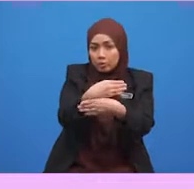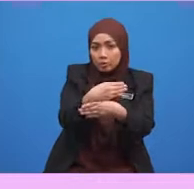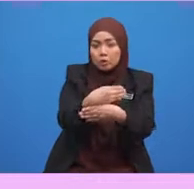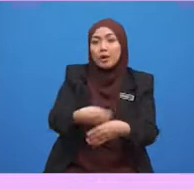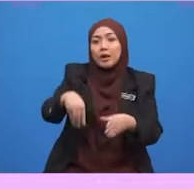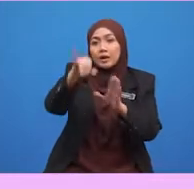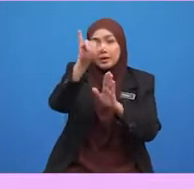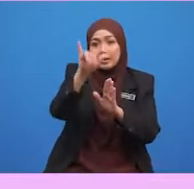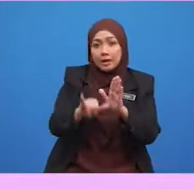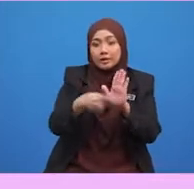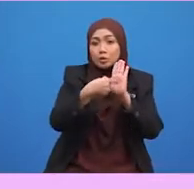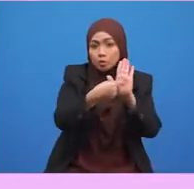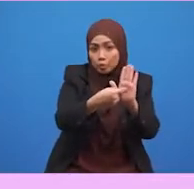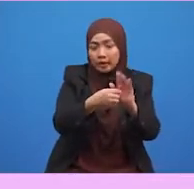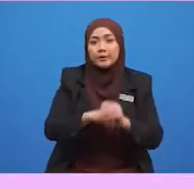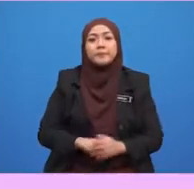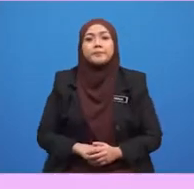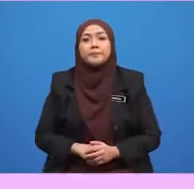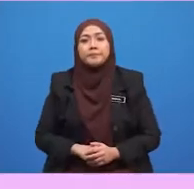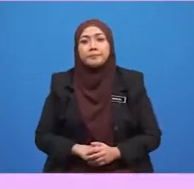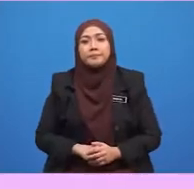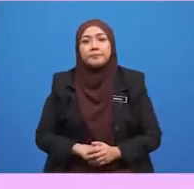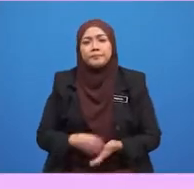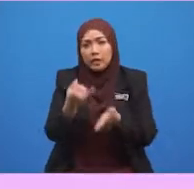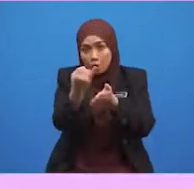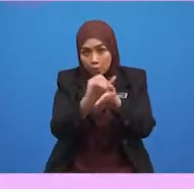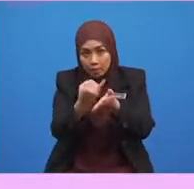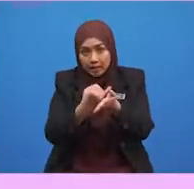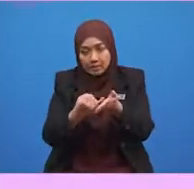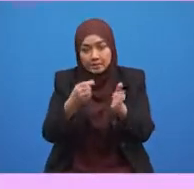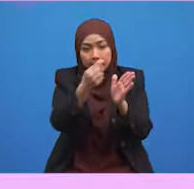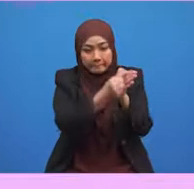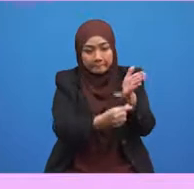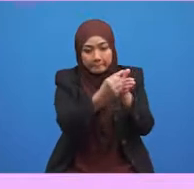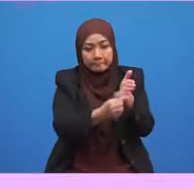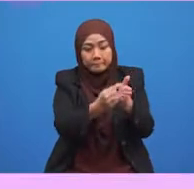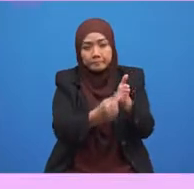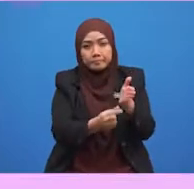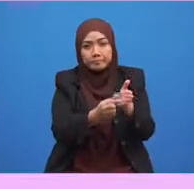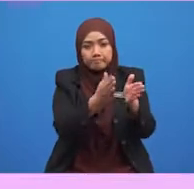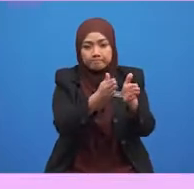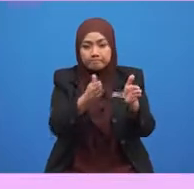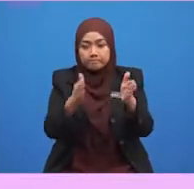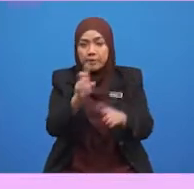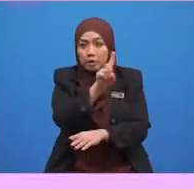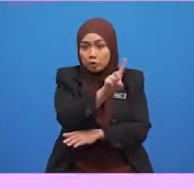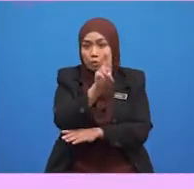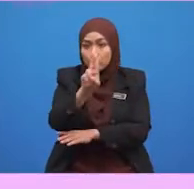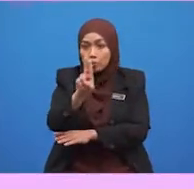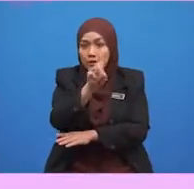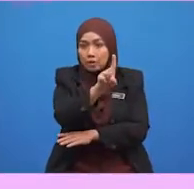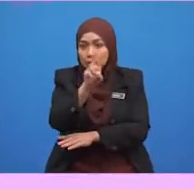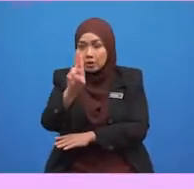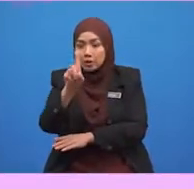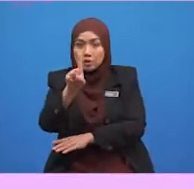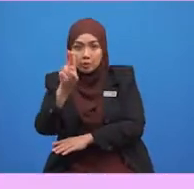ini. Langkah pertama, lukis garis-garis berjarak 1 unit seperti dalam